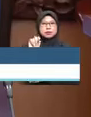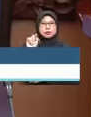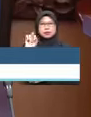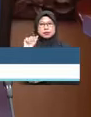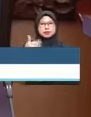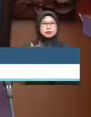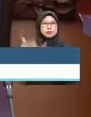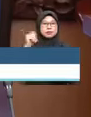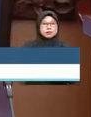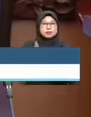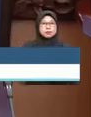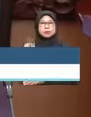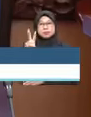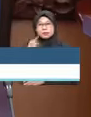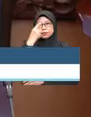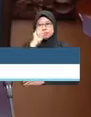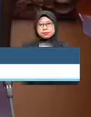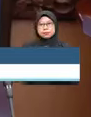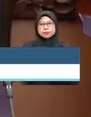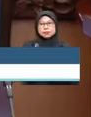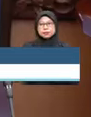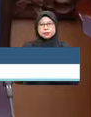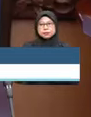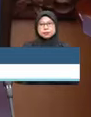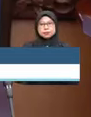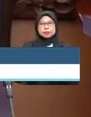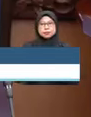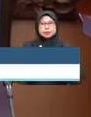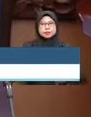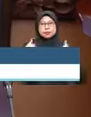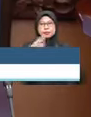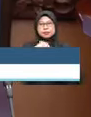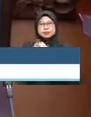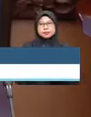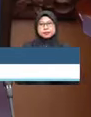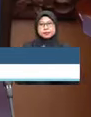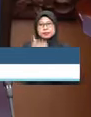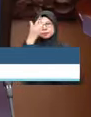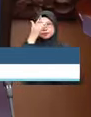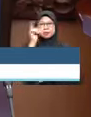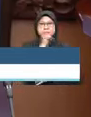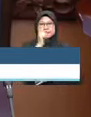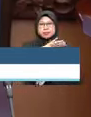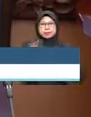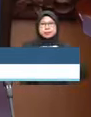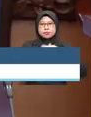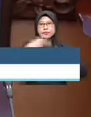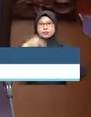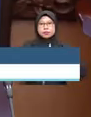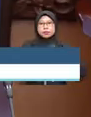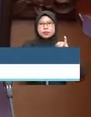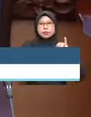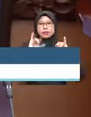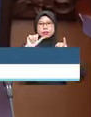sebagai akaun 2, bagi membeli insurans perlindungan hayat dan insurans penyakit kritikal di bawah program